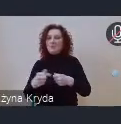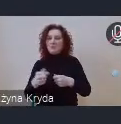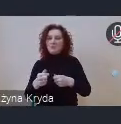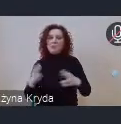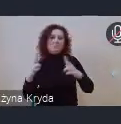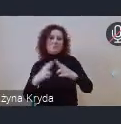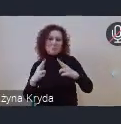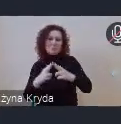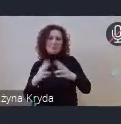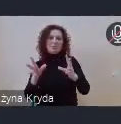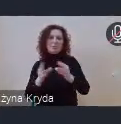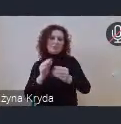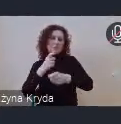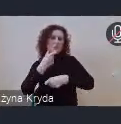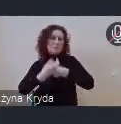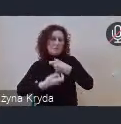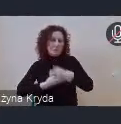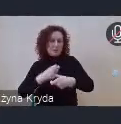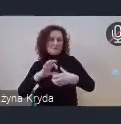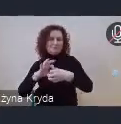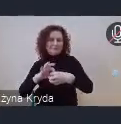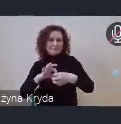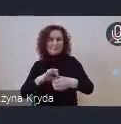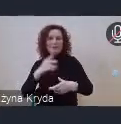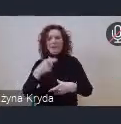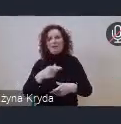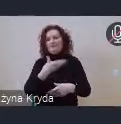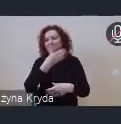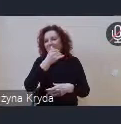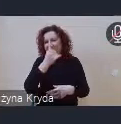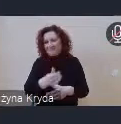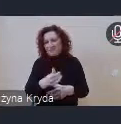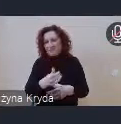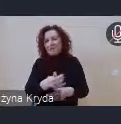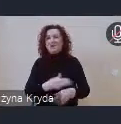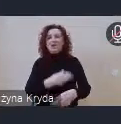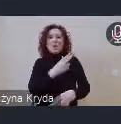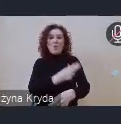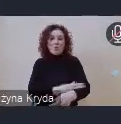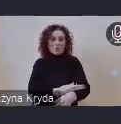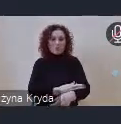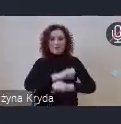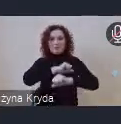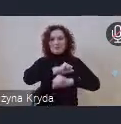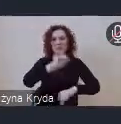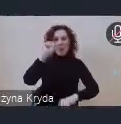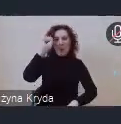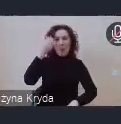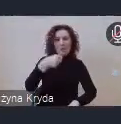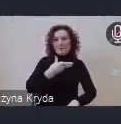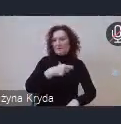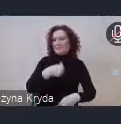rozmowy jeżeli ona zawiedzie bo urząd będzie stał twardo koniem nie da się już nie zapewniamy tej dostępności to wtedy dopiero przy takim